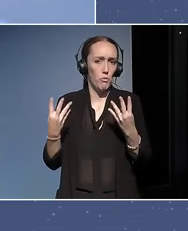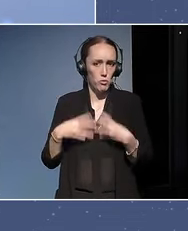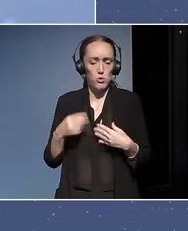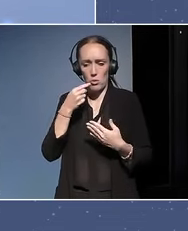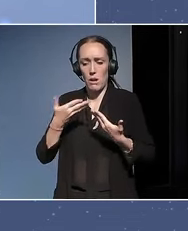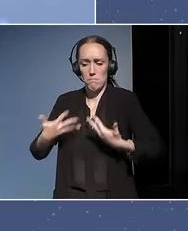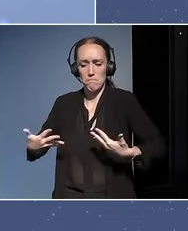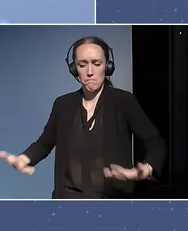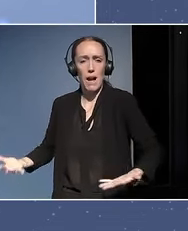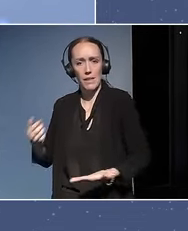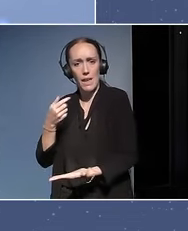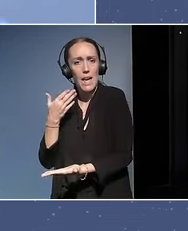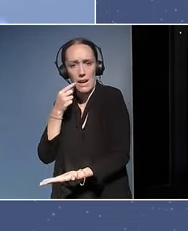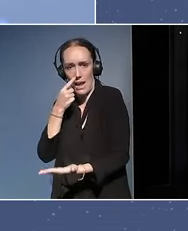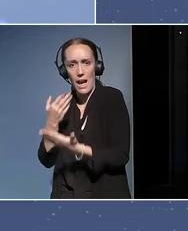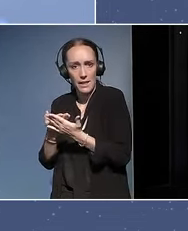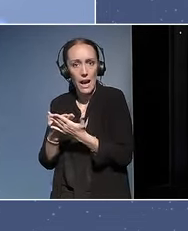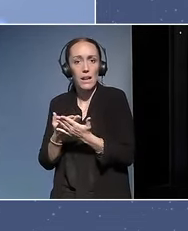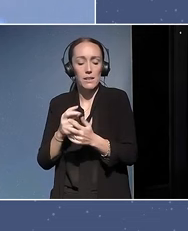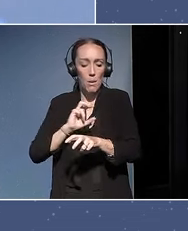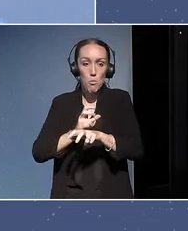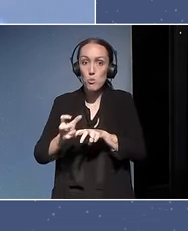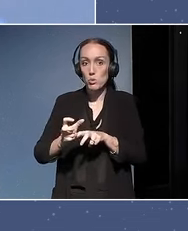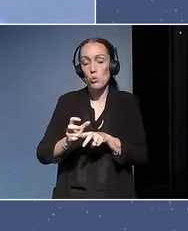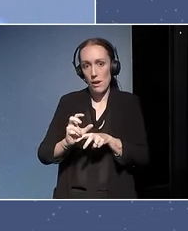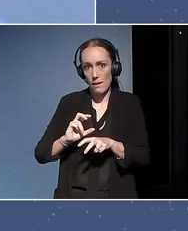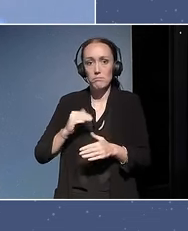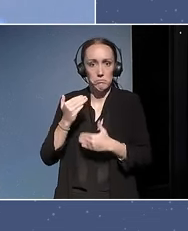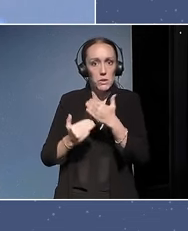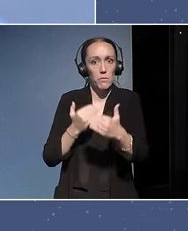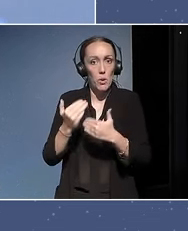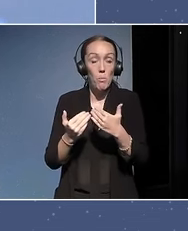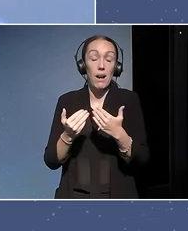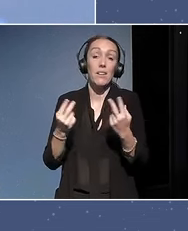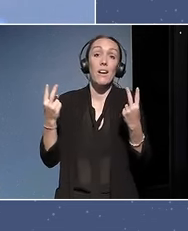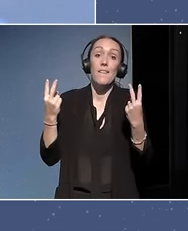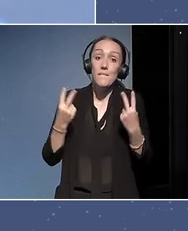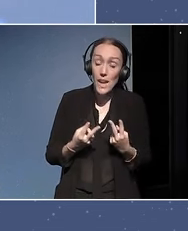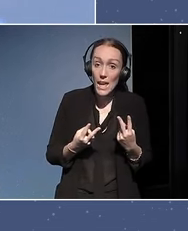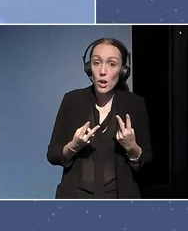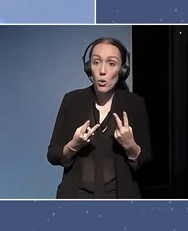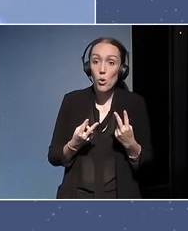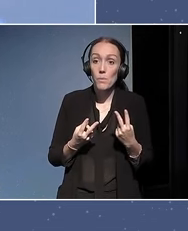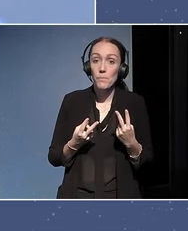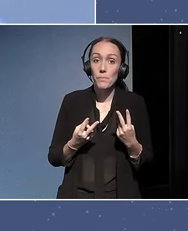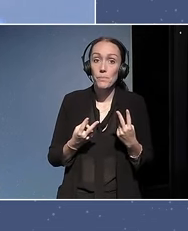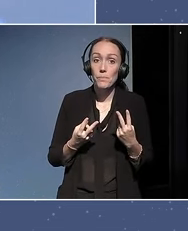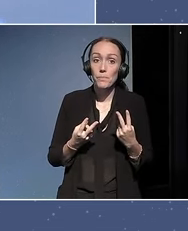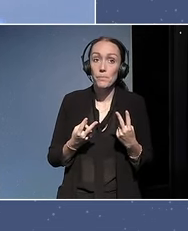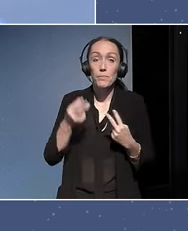una muscolatura perfettamente sviluppata ma diciamo non per